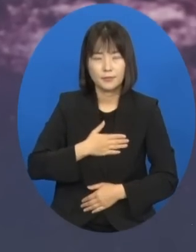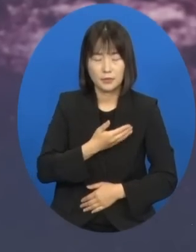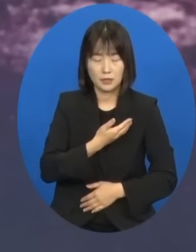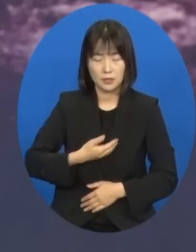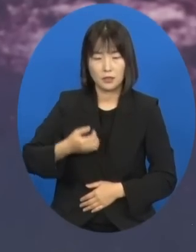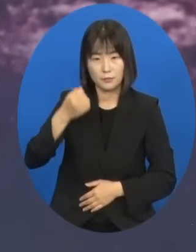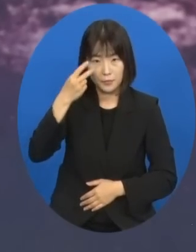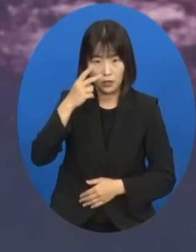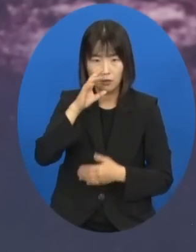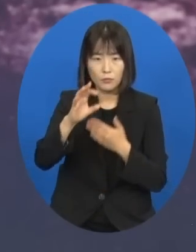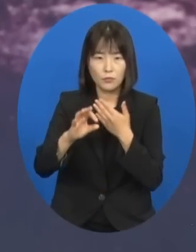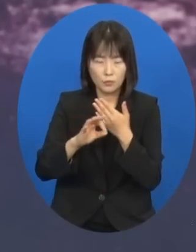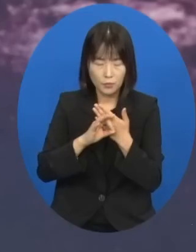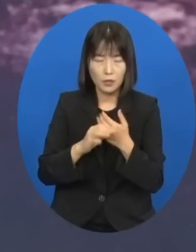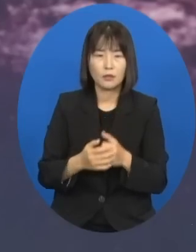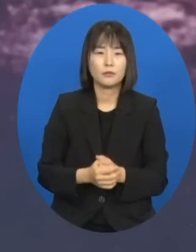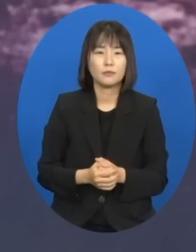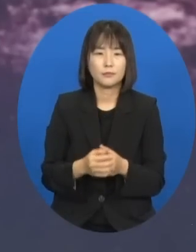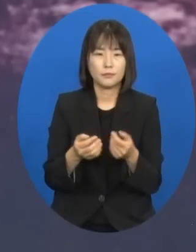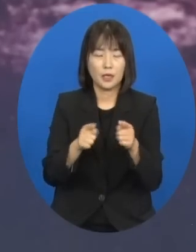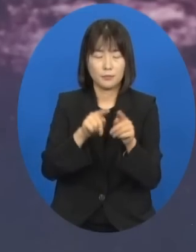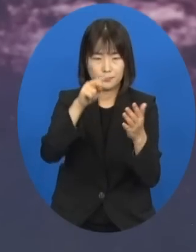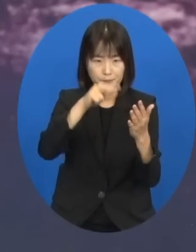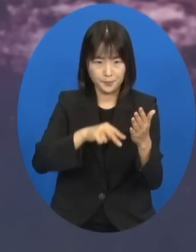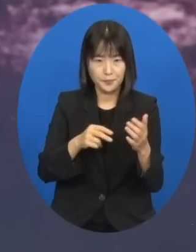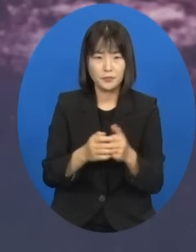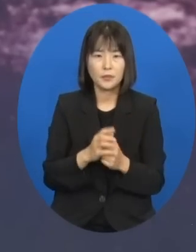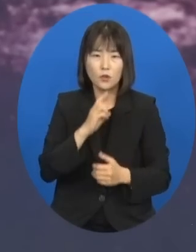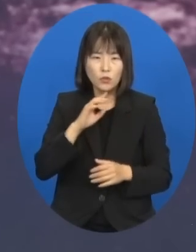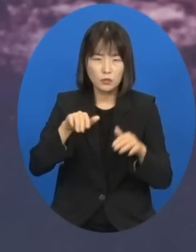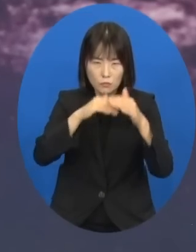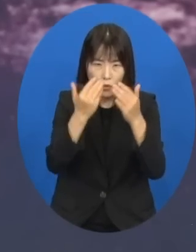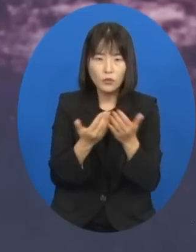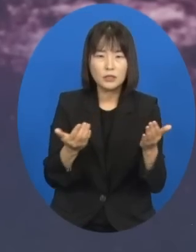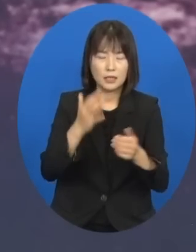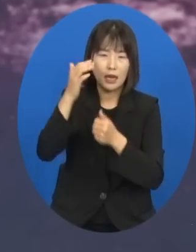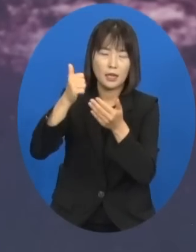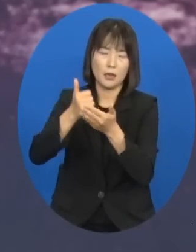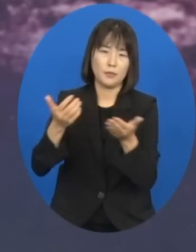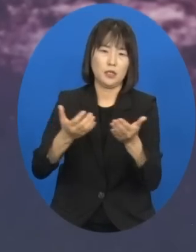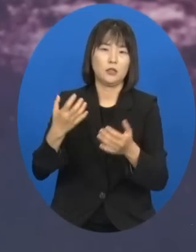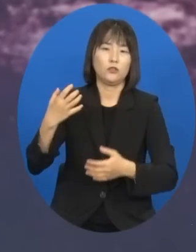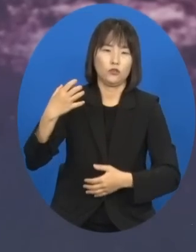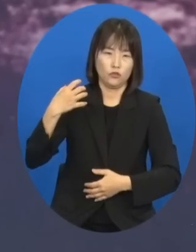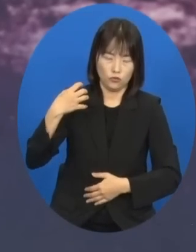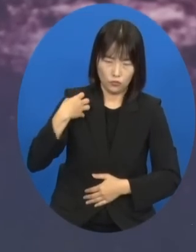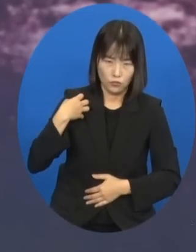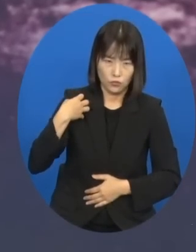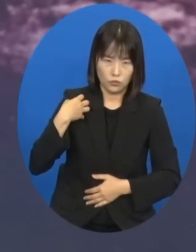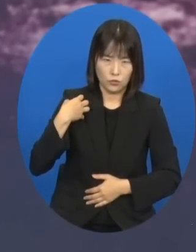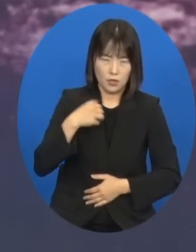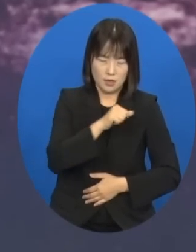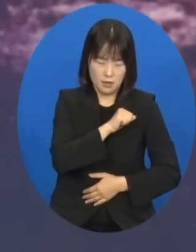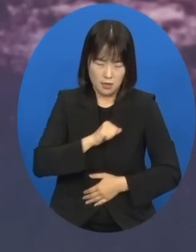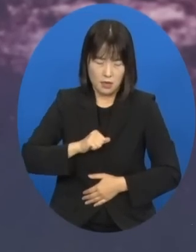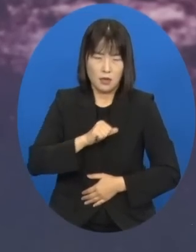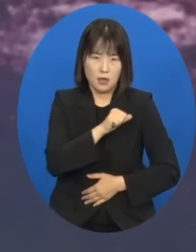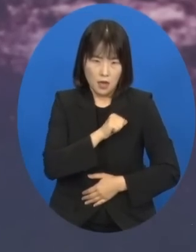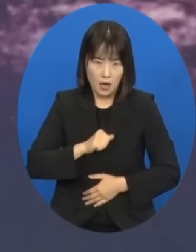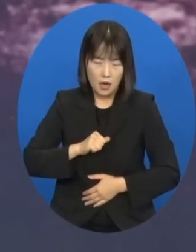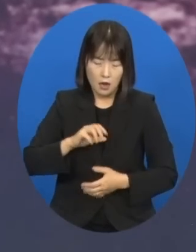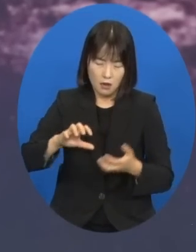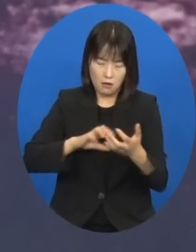고린도후서 6장 4절 말씀 우리 함께 읽어보겠습니다. 시작. 오직 모든 일에 하나님의 일꾼으로 자천하여 많이 견디는